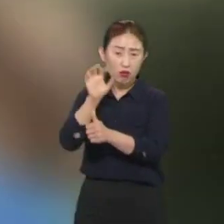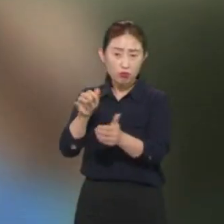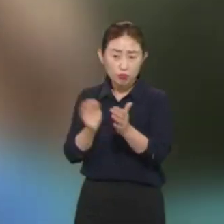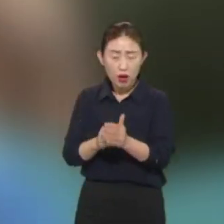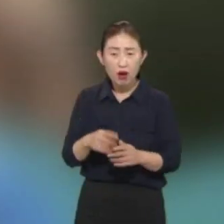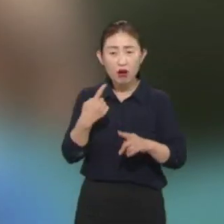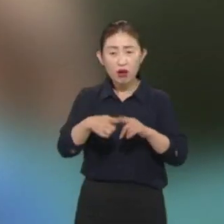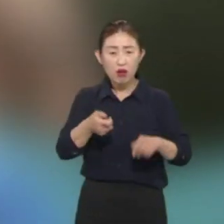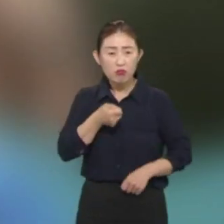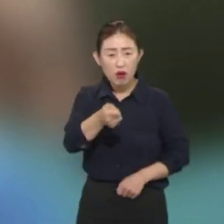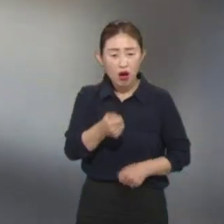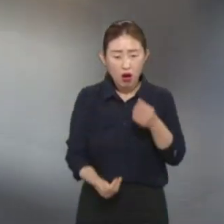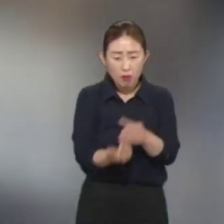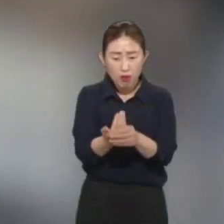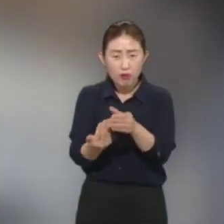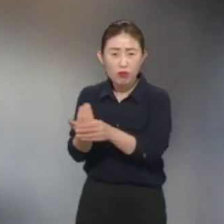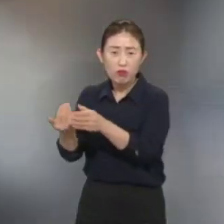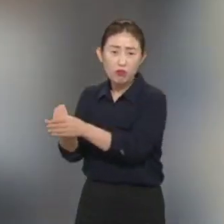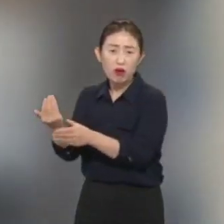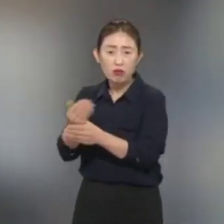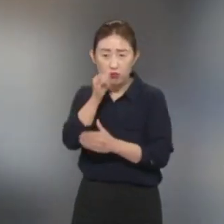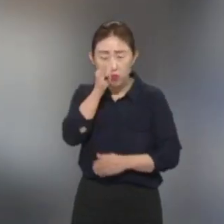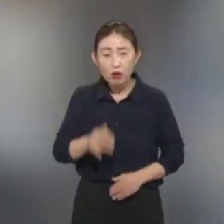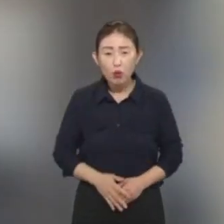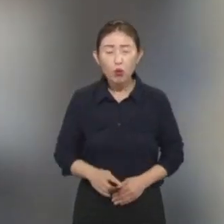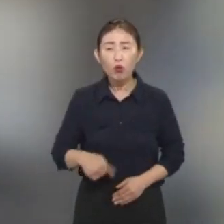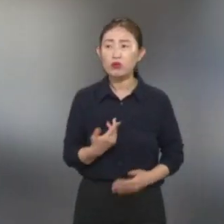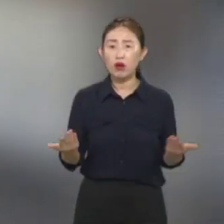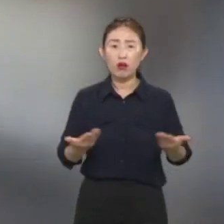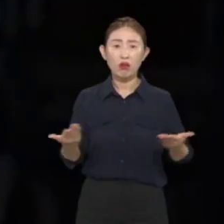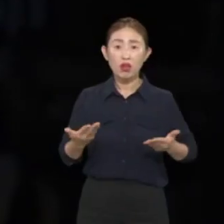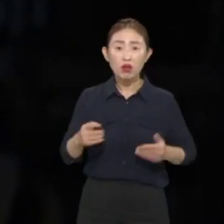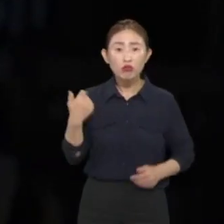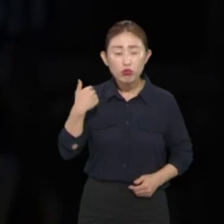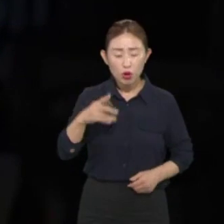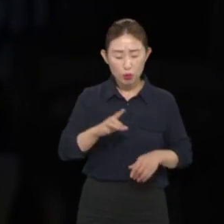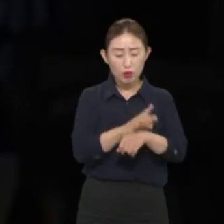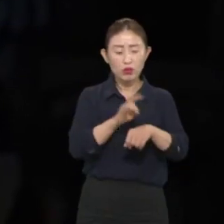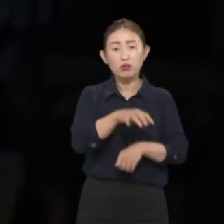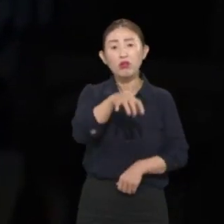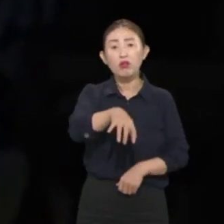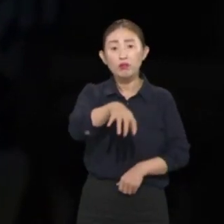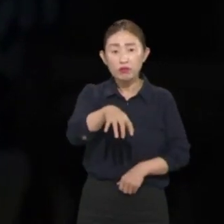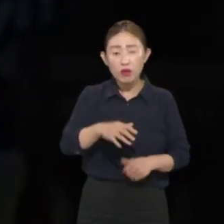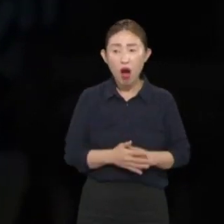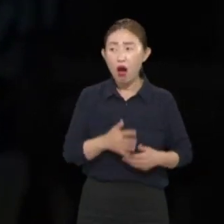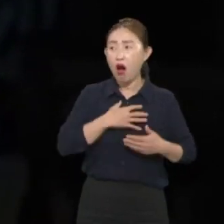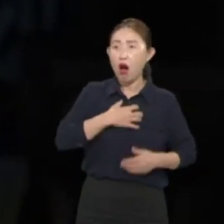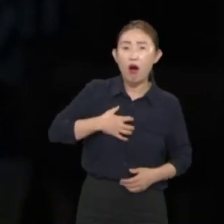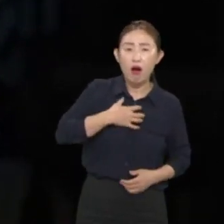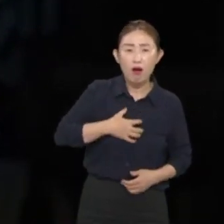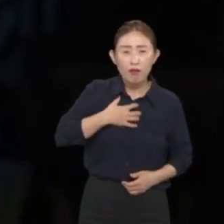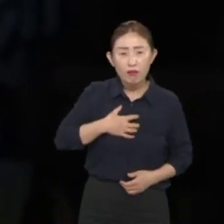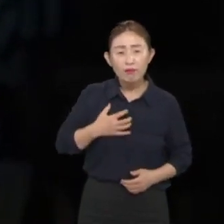이용한 강력 범죄가 반복되는 상황. 혼자 일하는 경우가 많은 편의점 직원들은 특히 불안감을